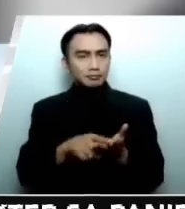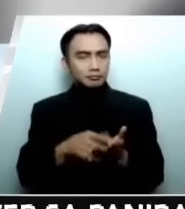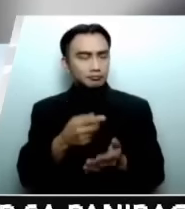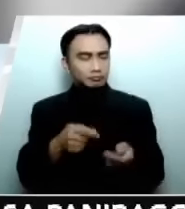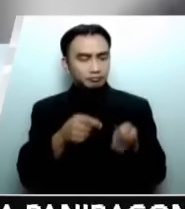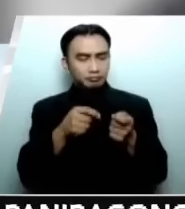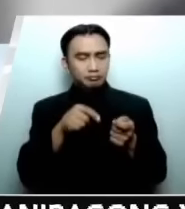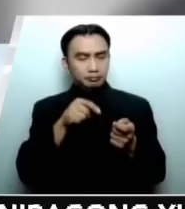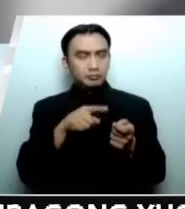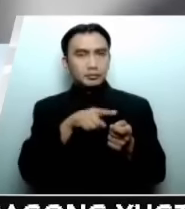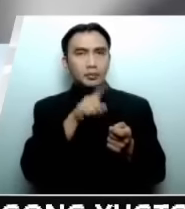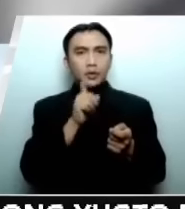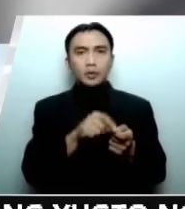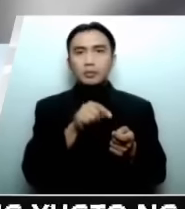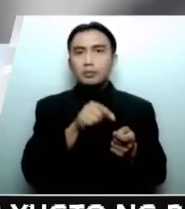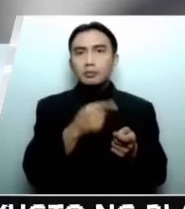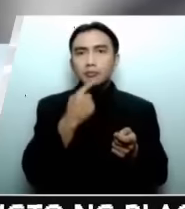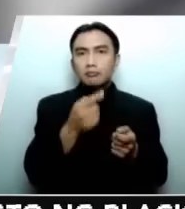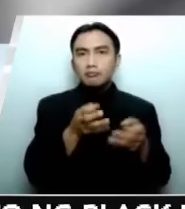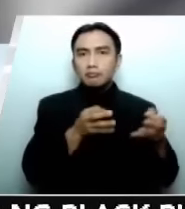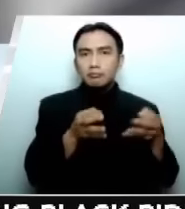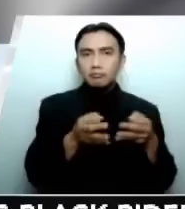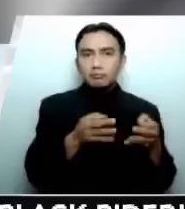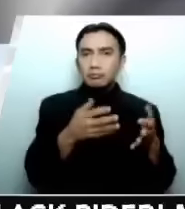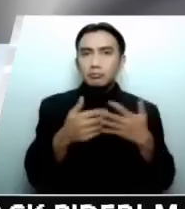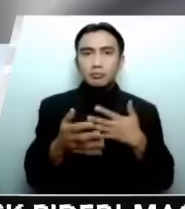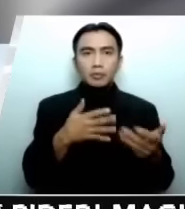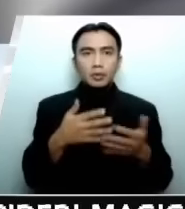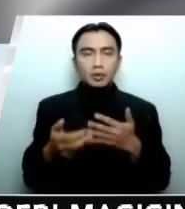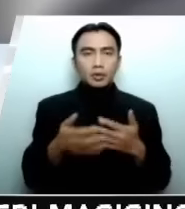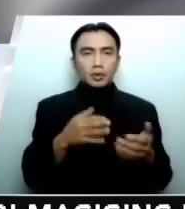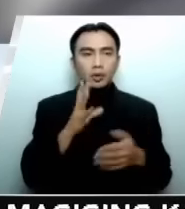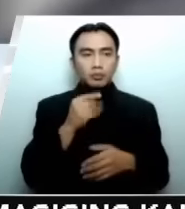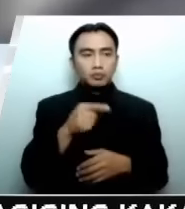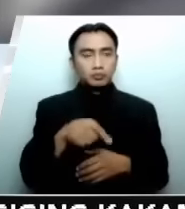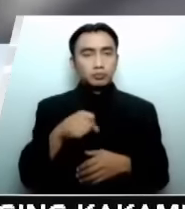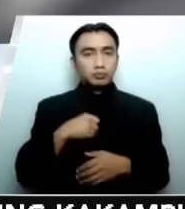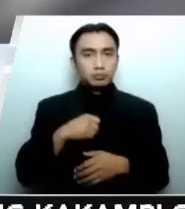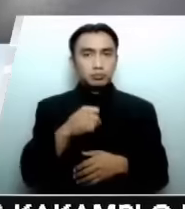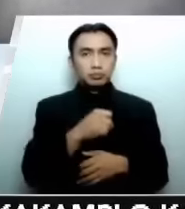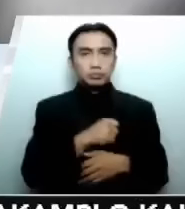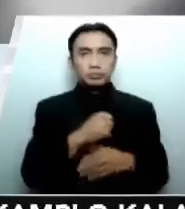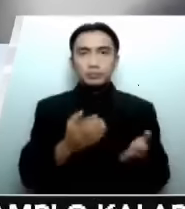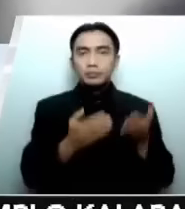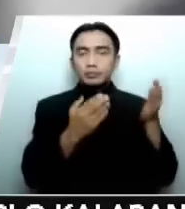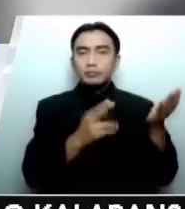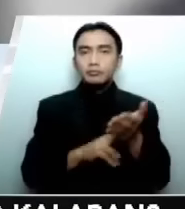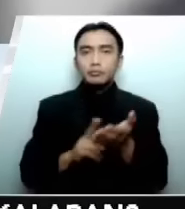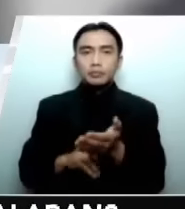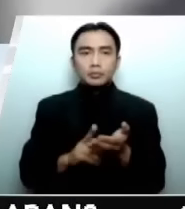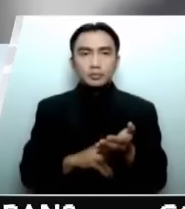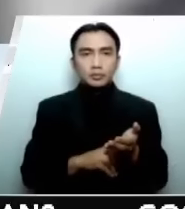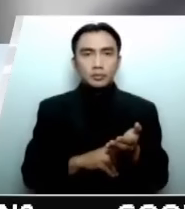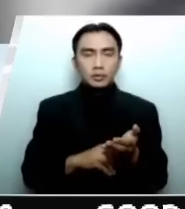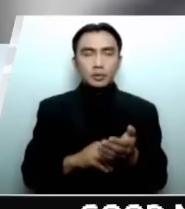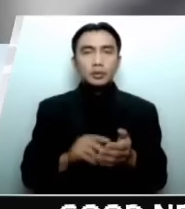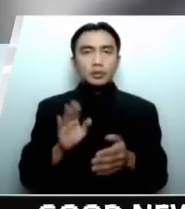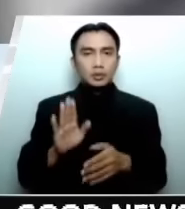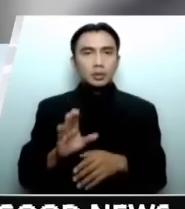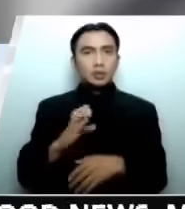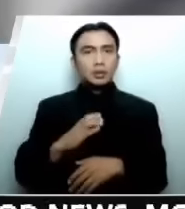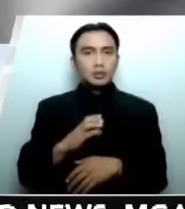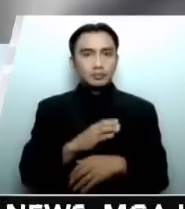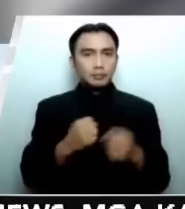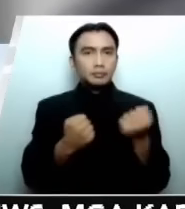nito na nagsasabing kahit nga raw pangunahan ng mga senador ang isang People's Initiative ay susuporta ang Kamara. Giit